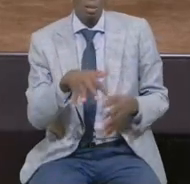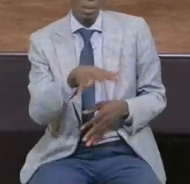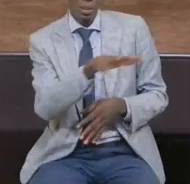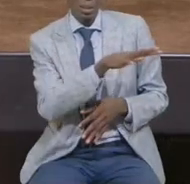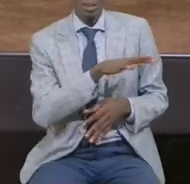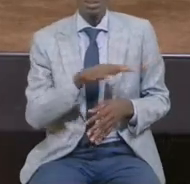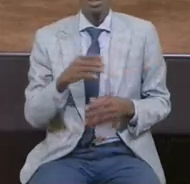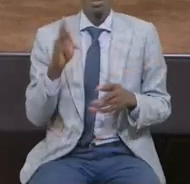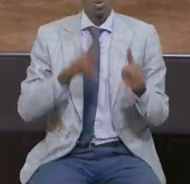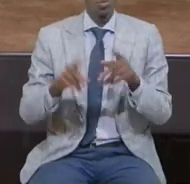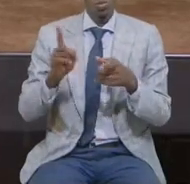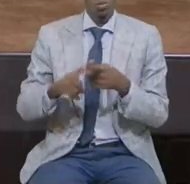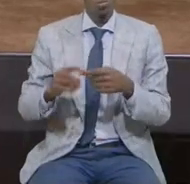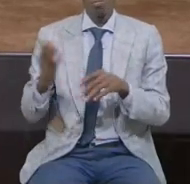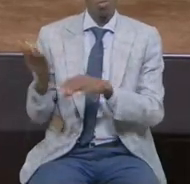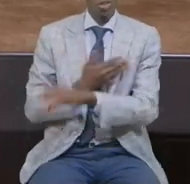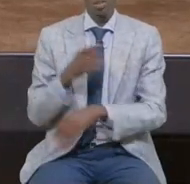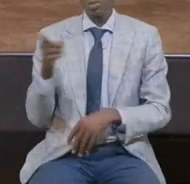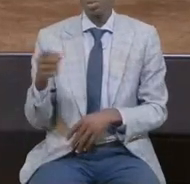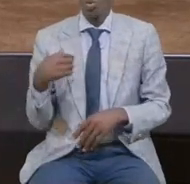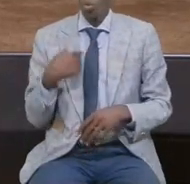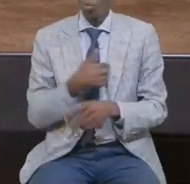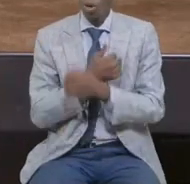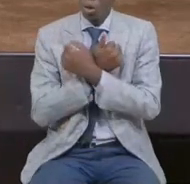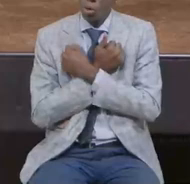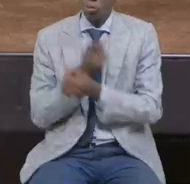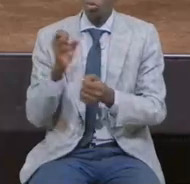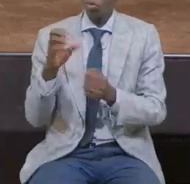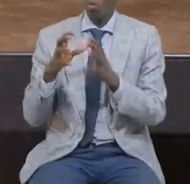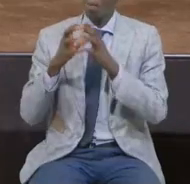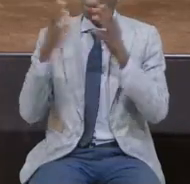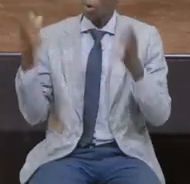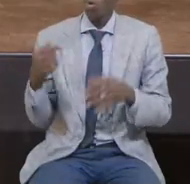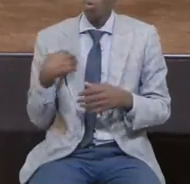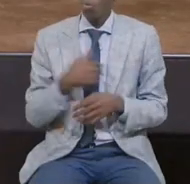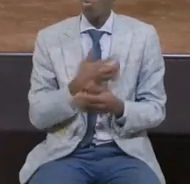te licencient. Nous t'aimons vraiment. Hein? Nous voulons